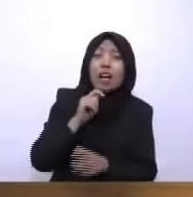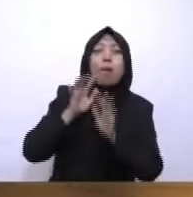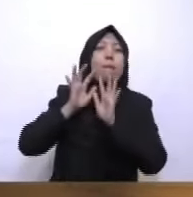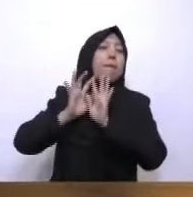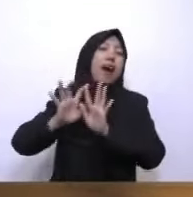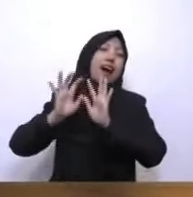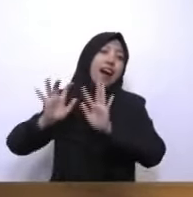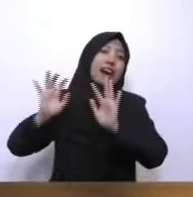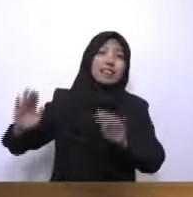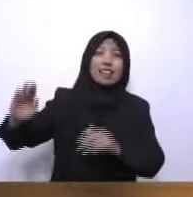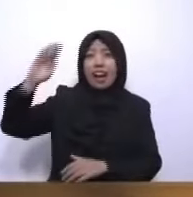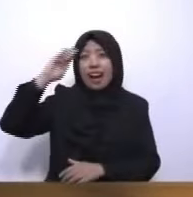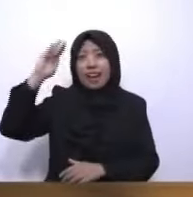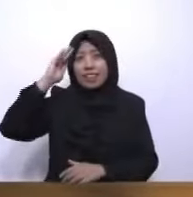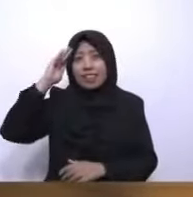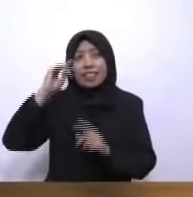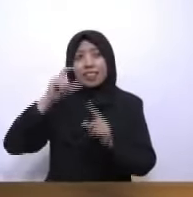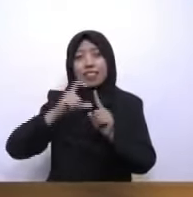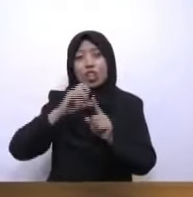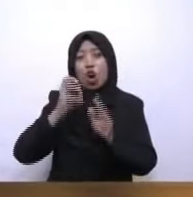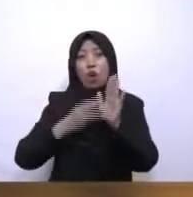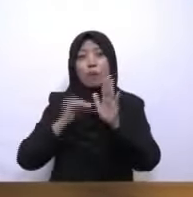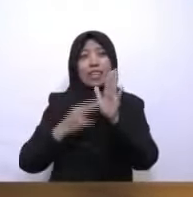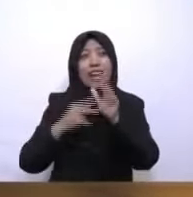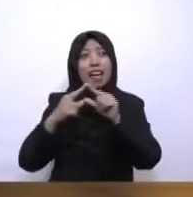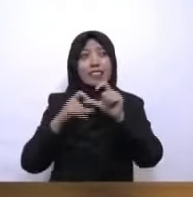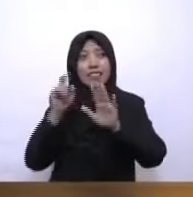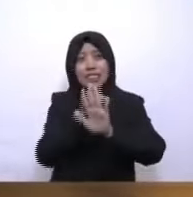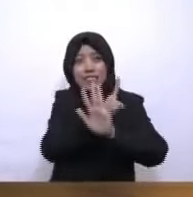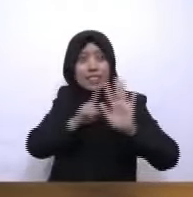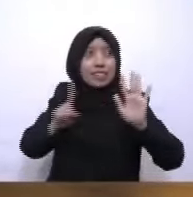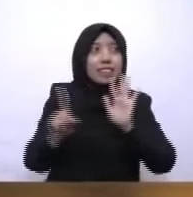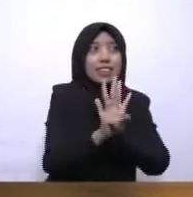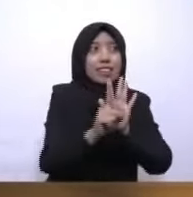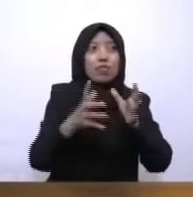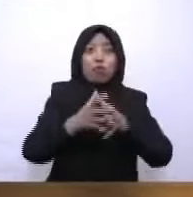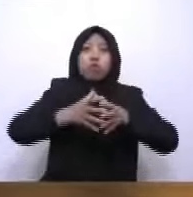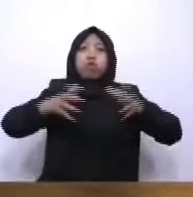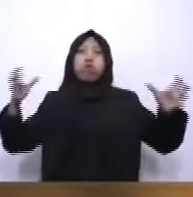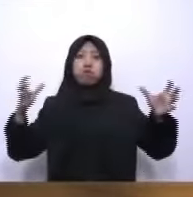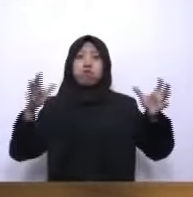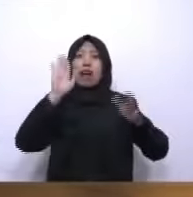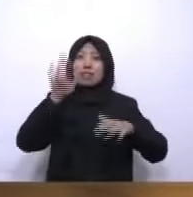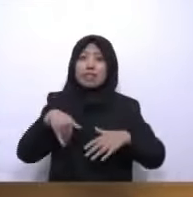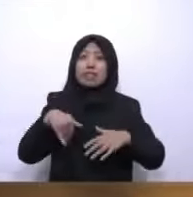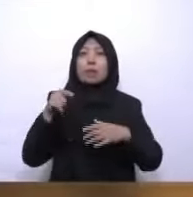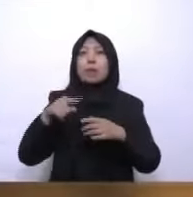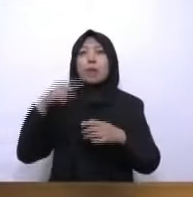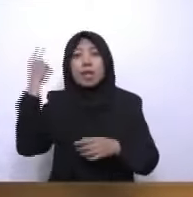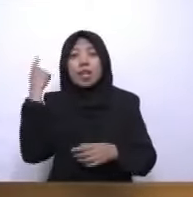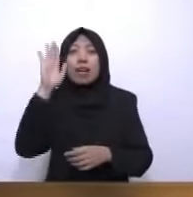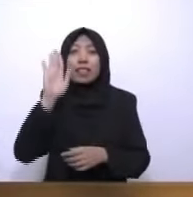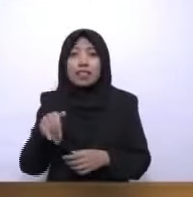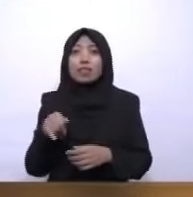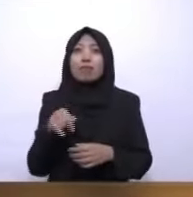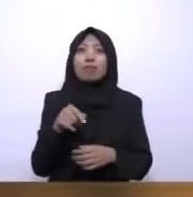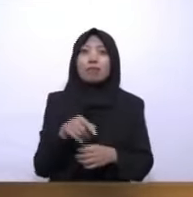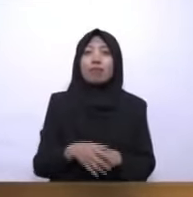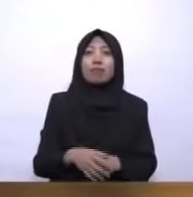didominasi oleh para laki-laki di legislatif maupun di pemerintahan. Nah, termasuk indeks